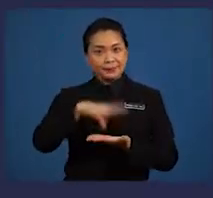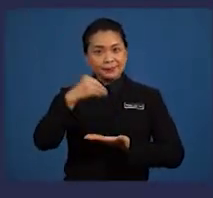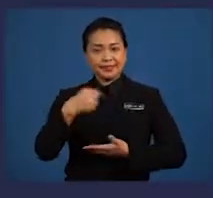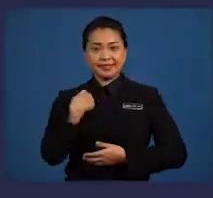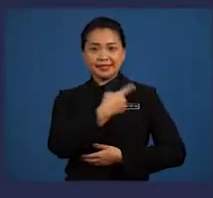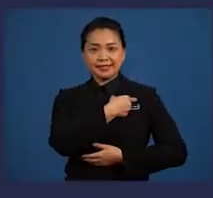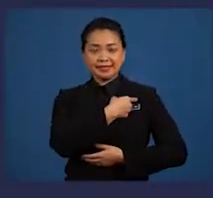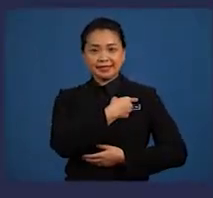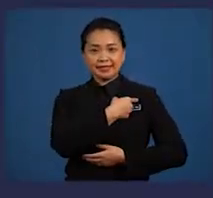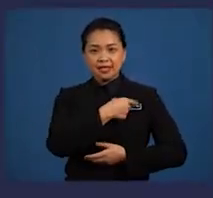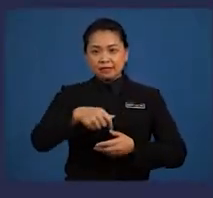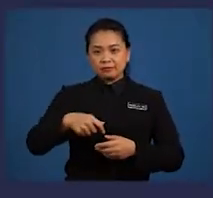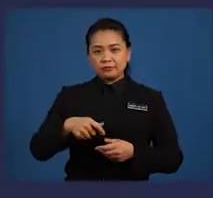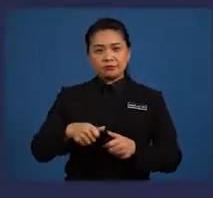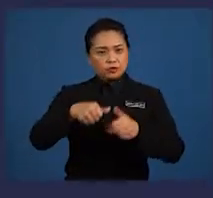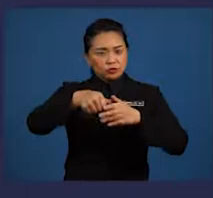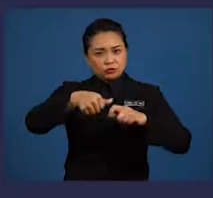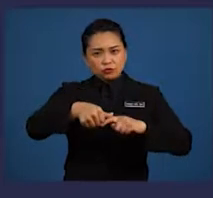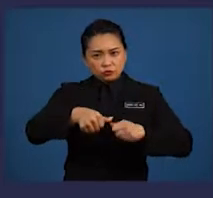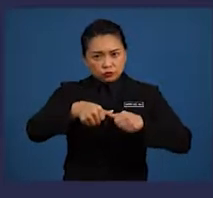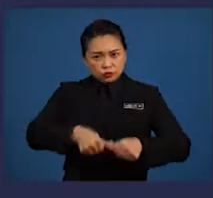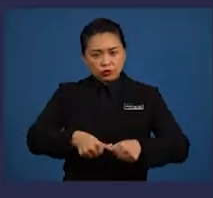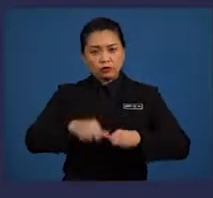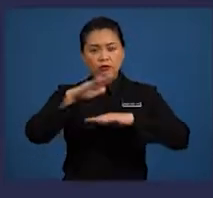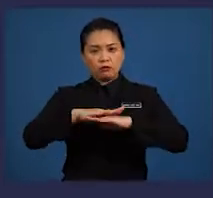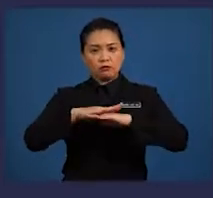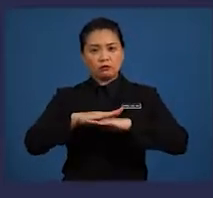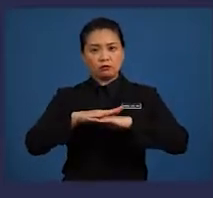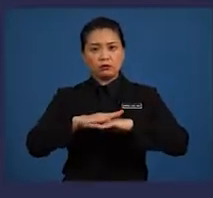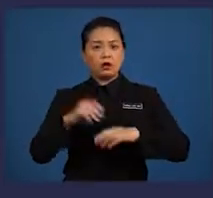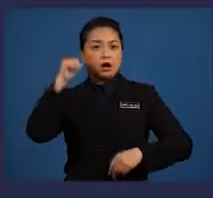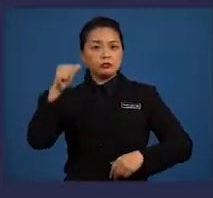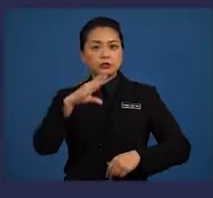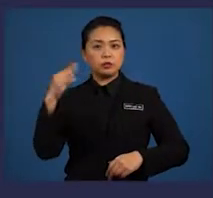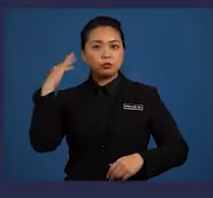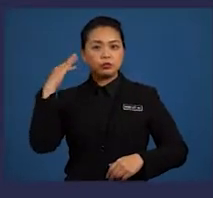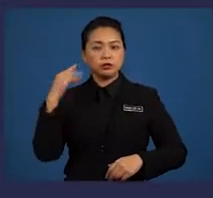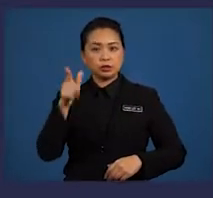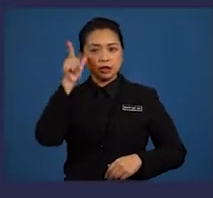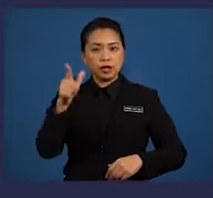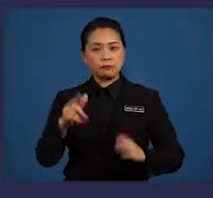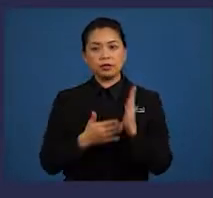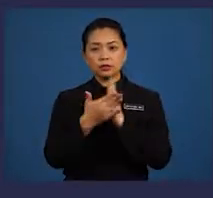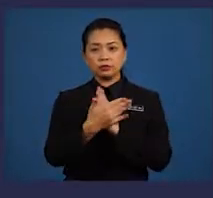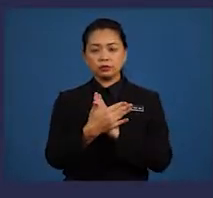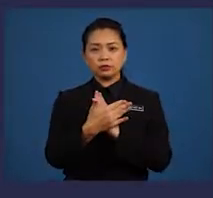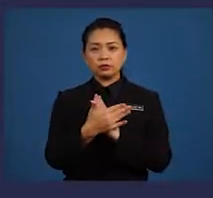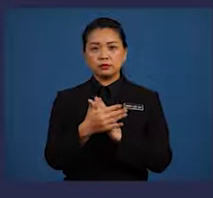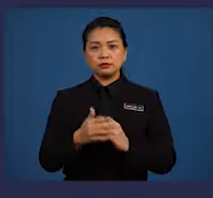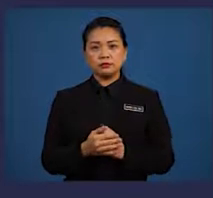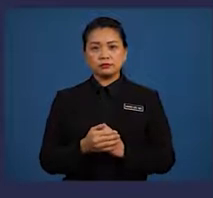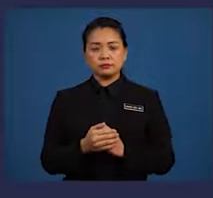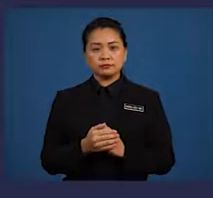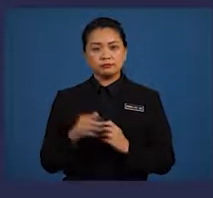kita penekanan terhadap audio atau Uni diperlihatkan melalui bunyi-bunyian atau sebarang